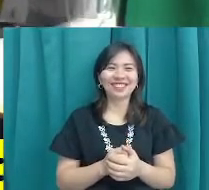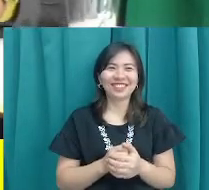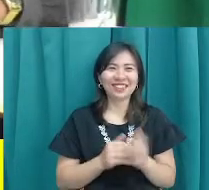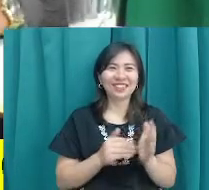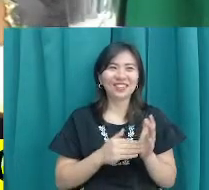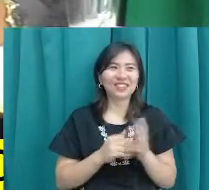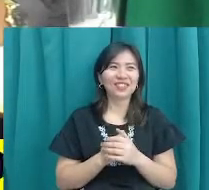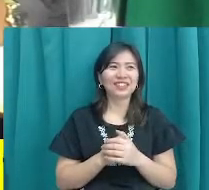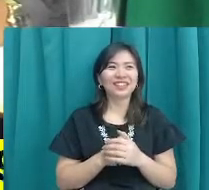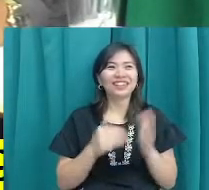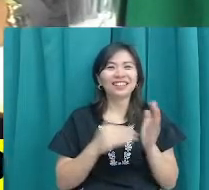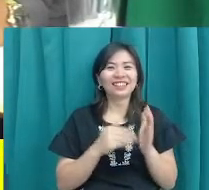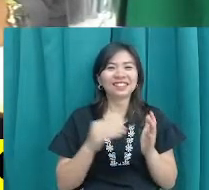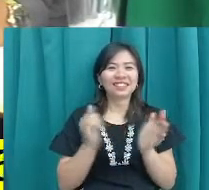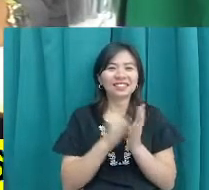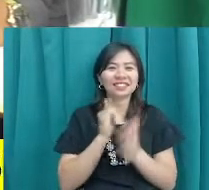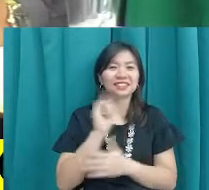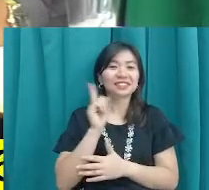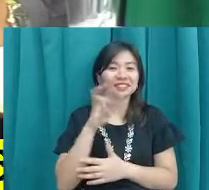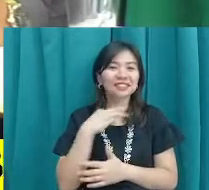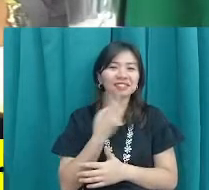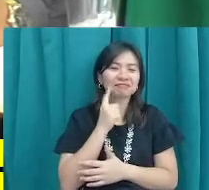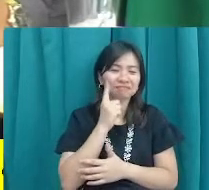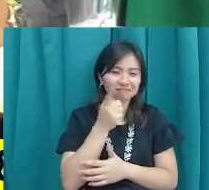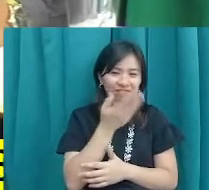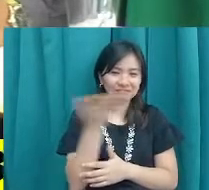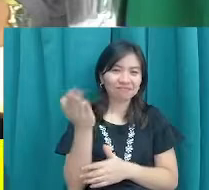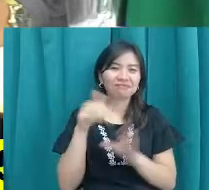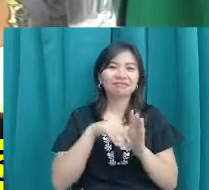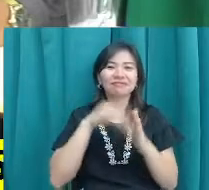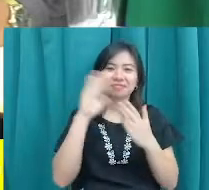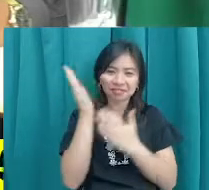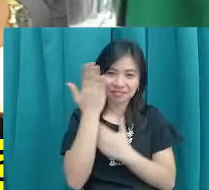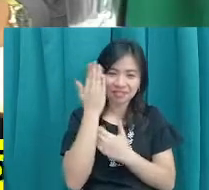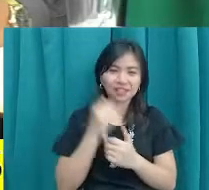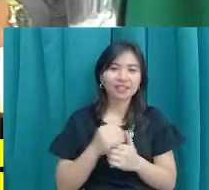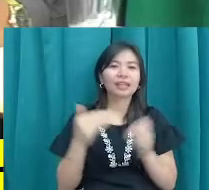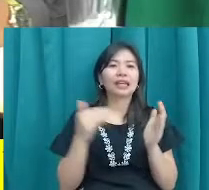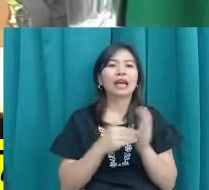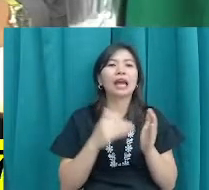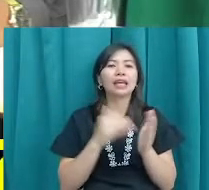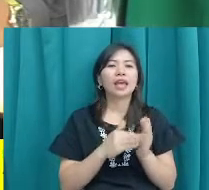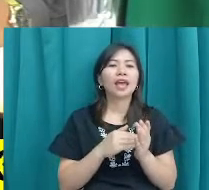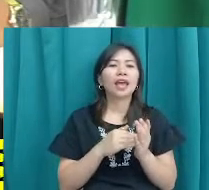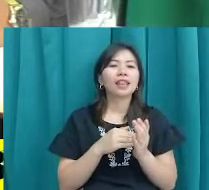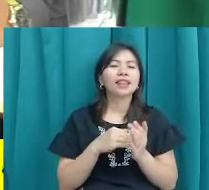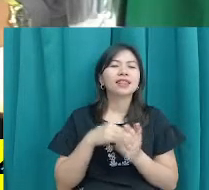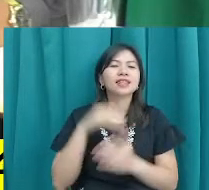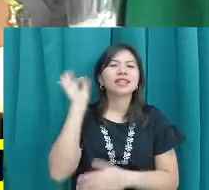Yan yung sinasabi ko sa inyo sa devotion ng New Every Morning. Fake counselor.